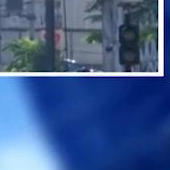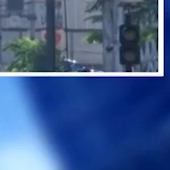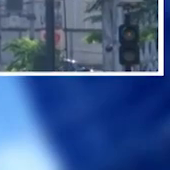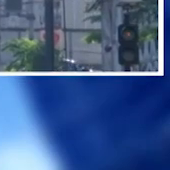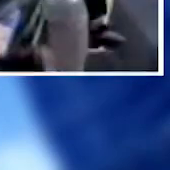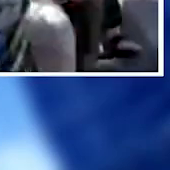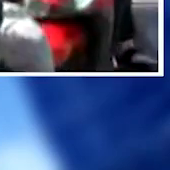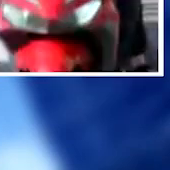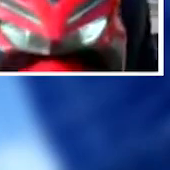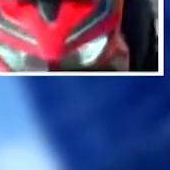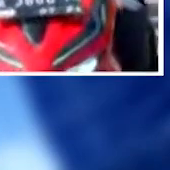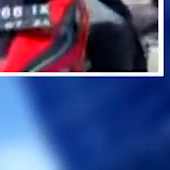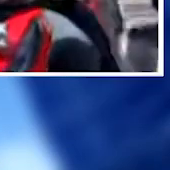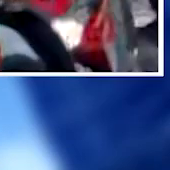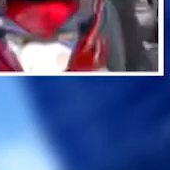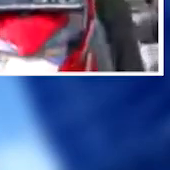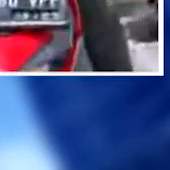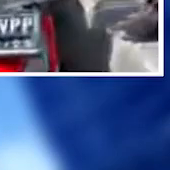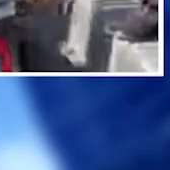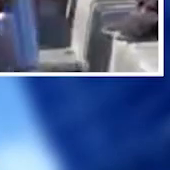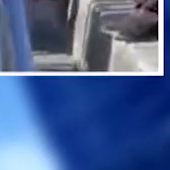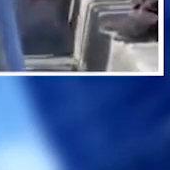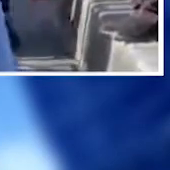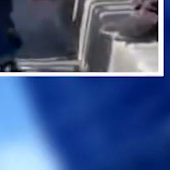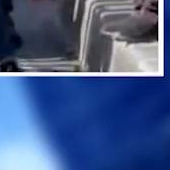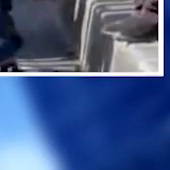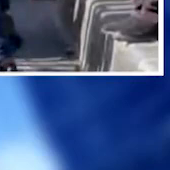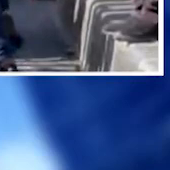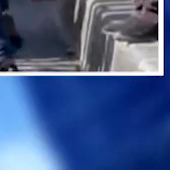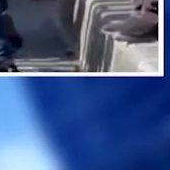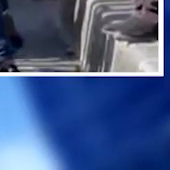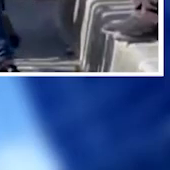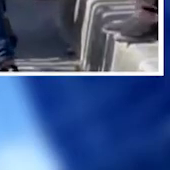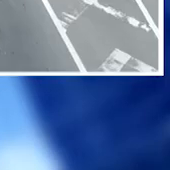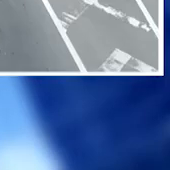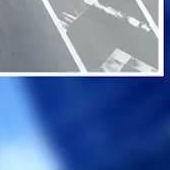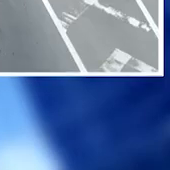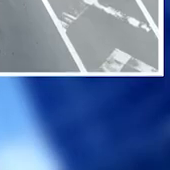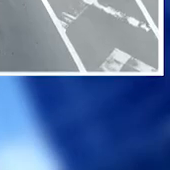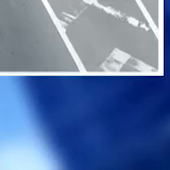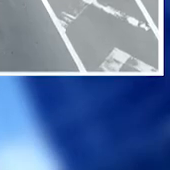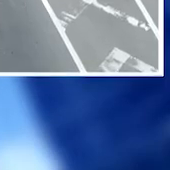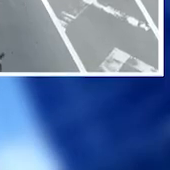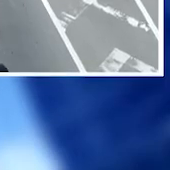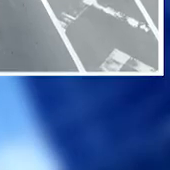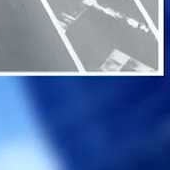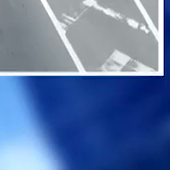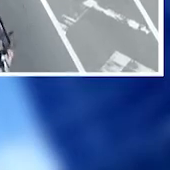lokal yang mayoritas adalah kendaraan roda 4 berplat B atau berdomisili Jakarta.